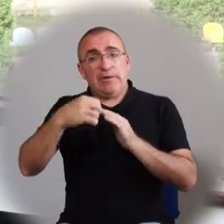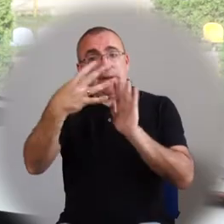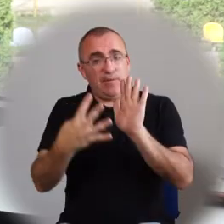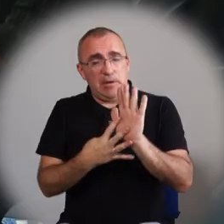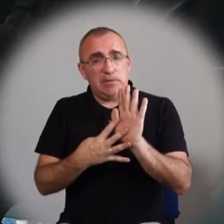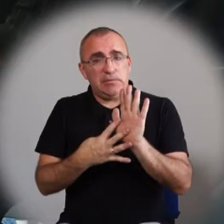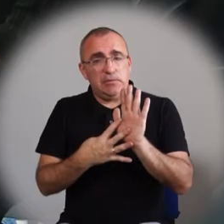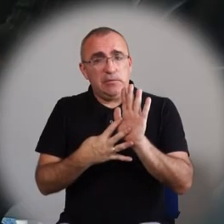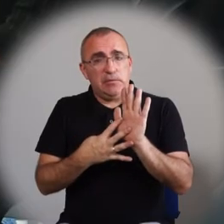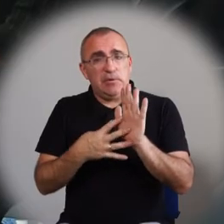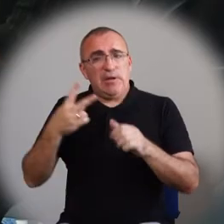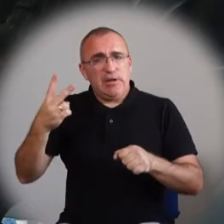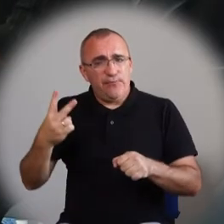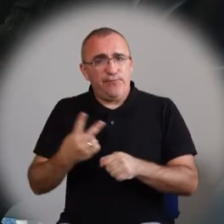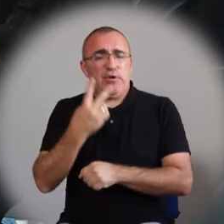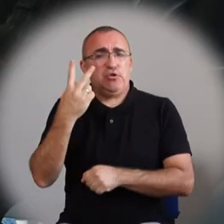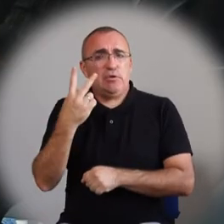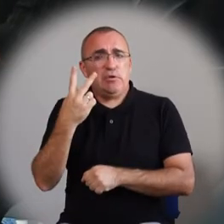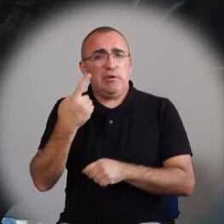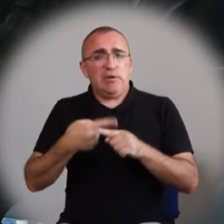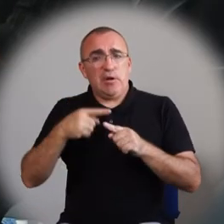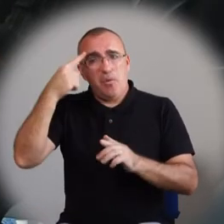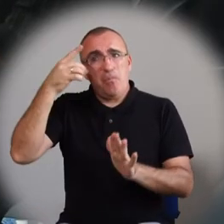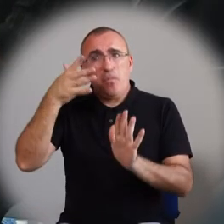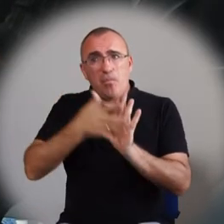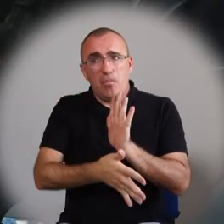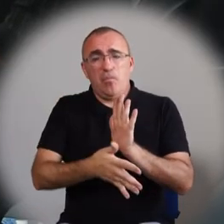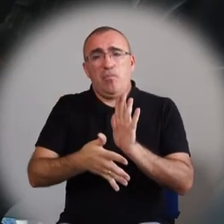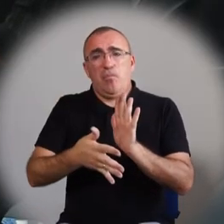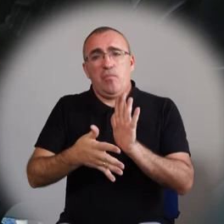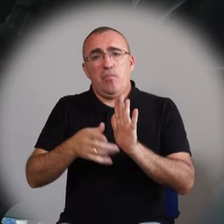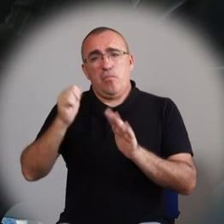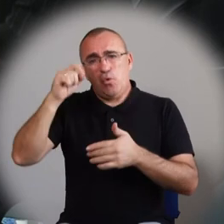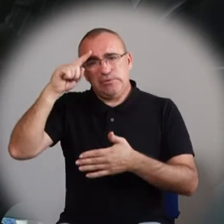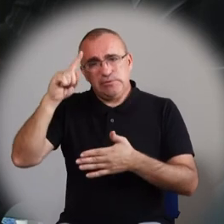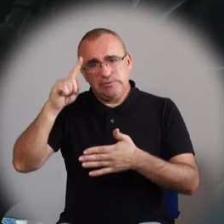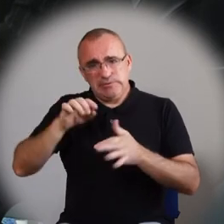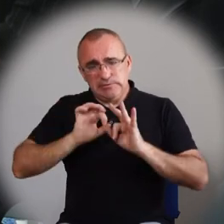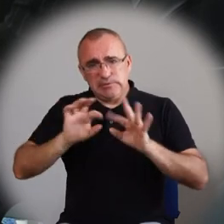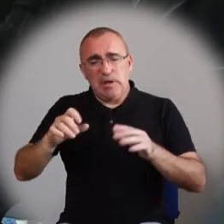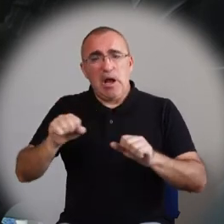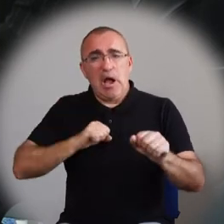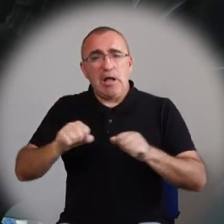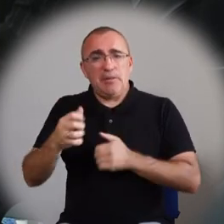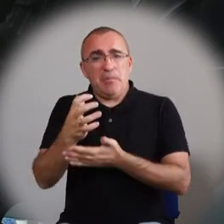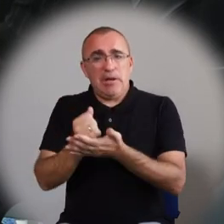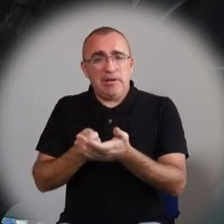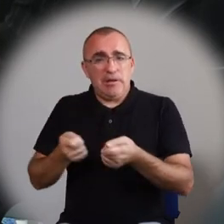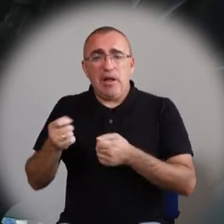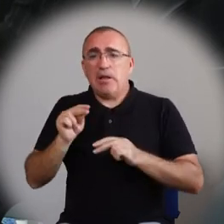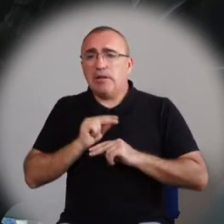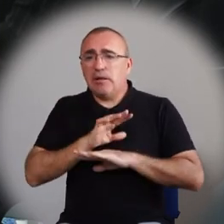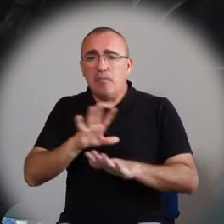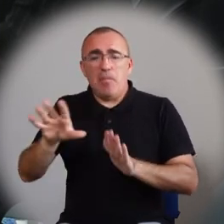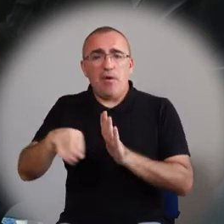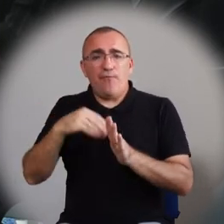2015, 2019 двічі. І таке поняття, як можу стверджувати, адміністративний